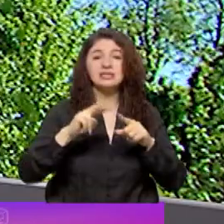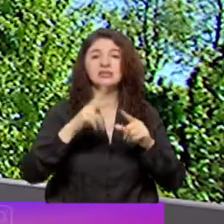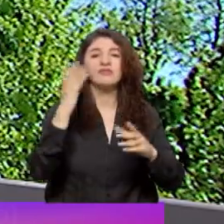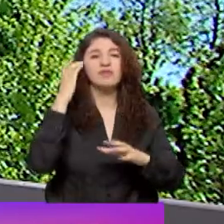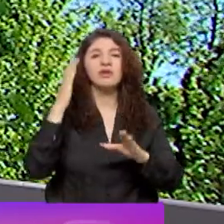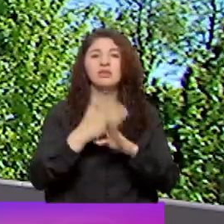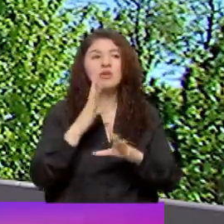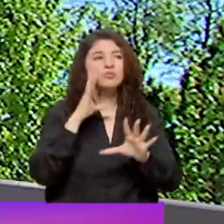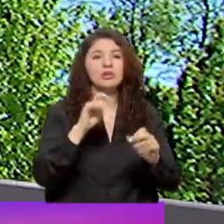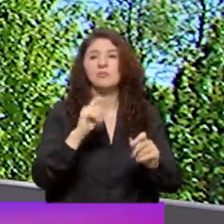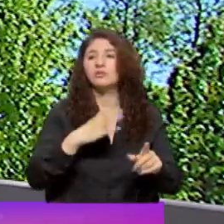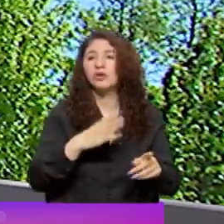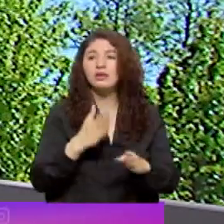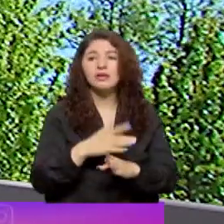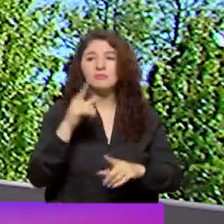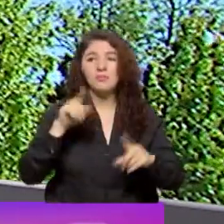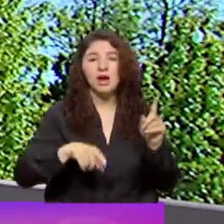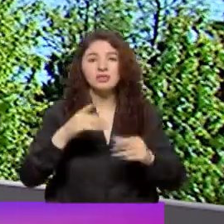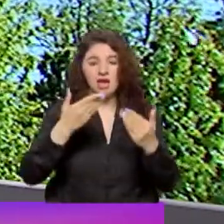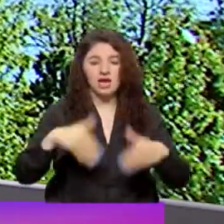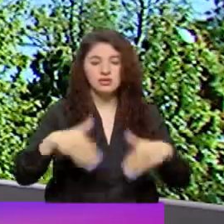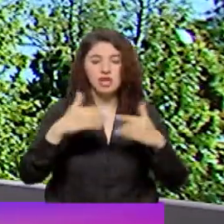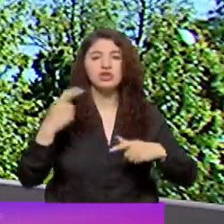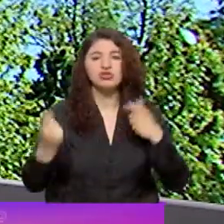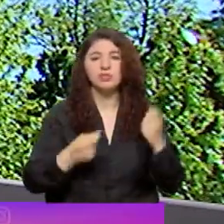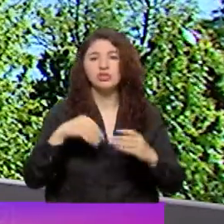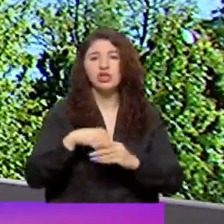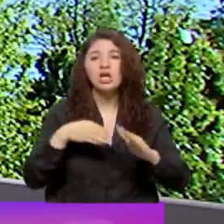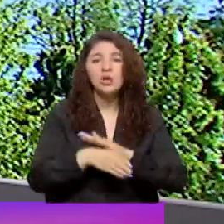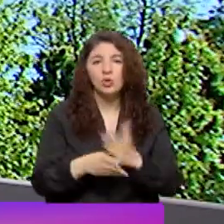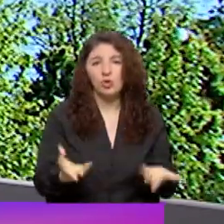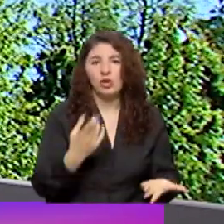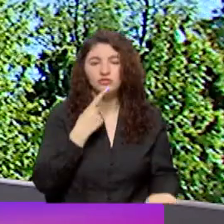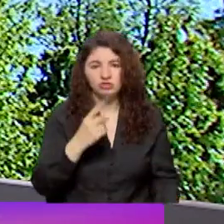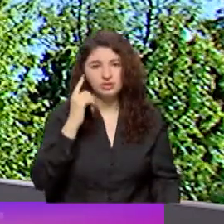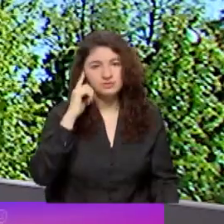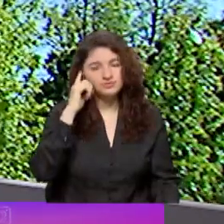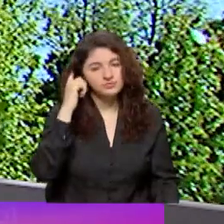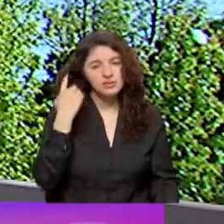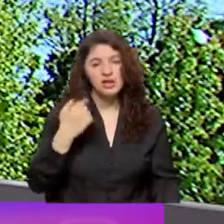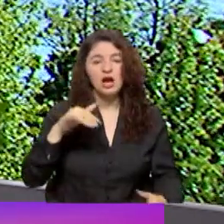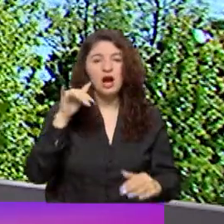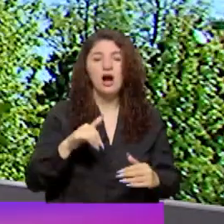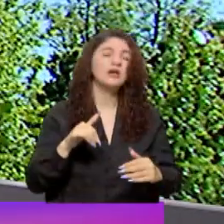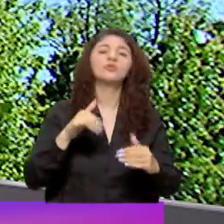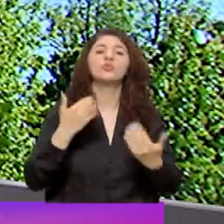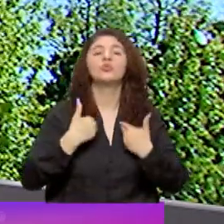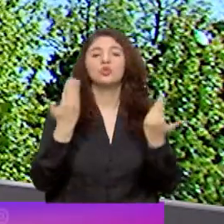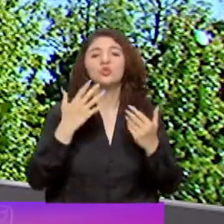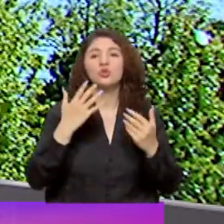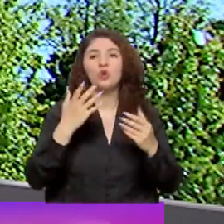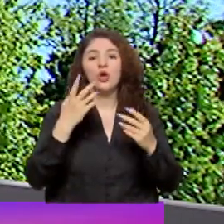müdahale edilmek isteniyor neden birtakım engelleyici Çabalar içerisine giriyor diyeceğiz Hak hukuk demokrasi